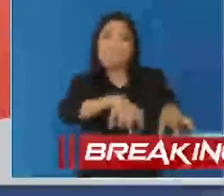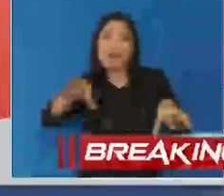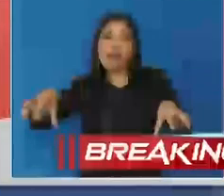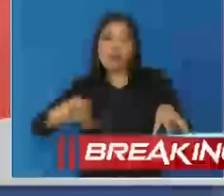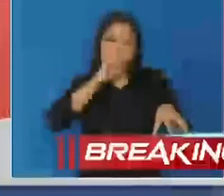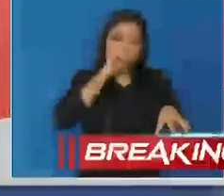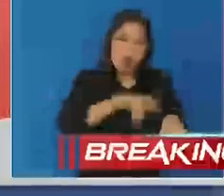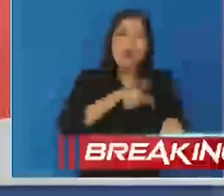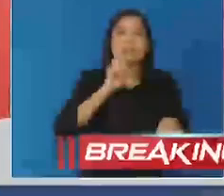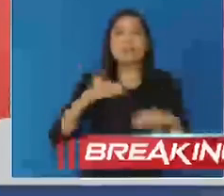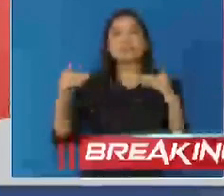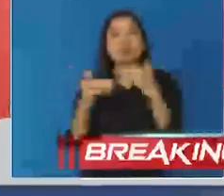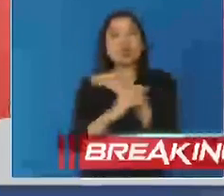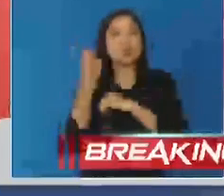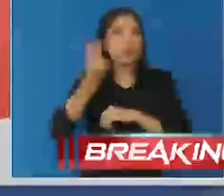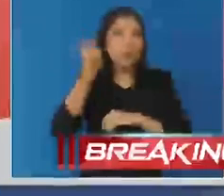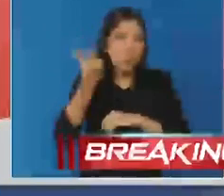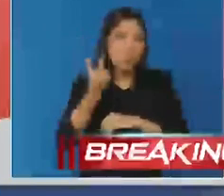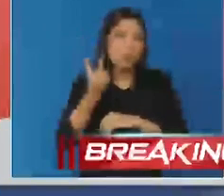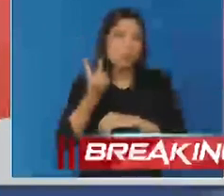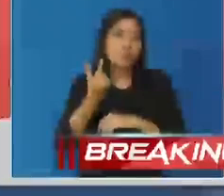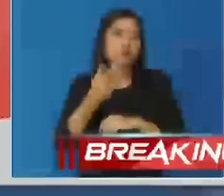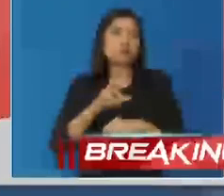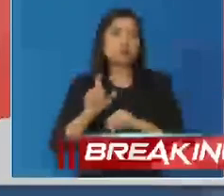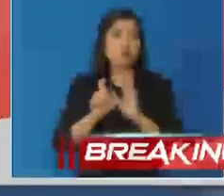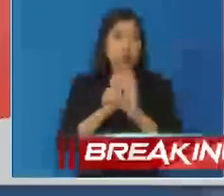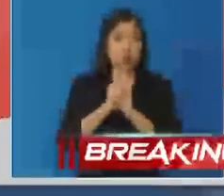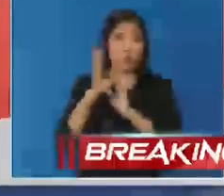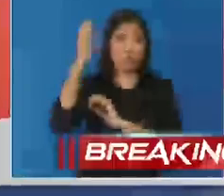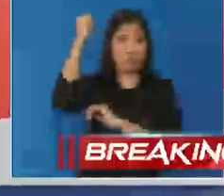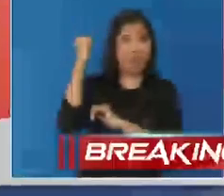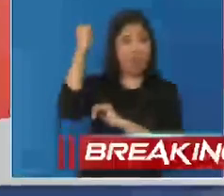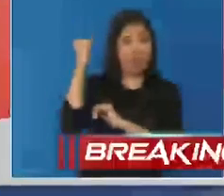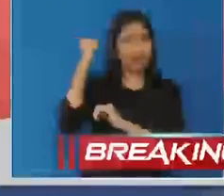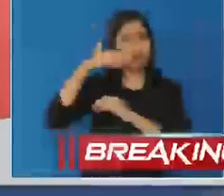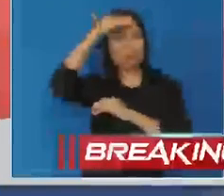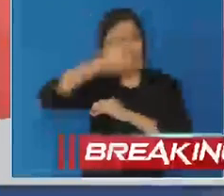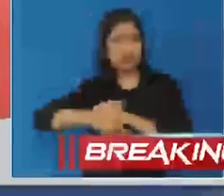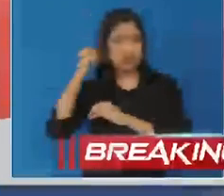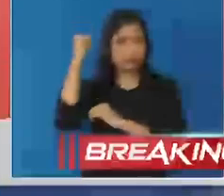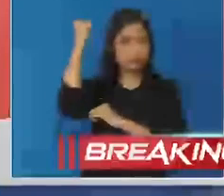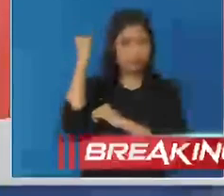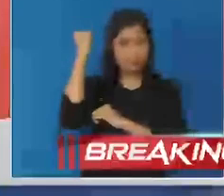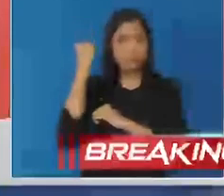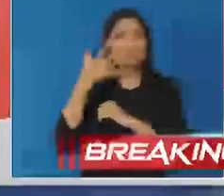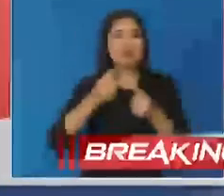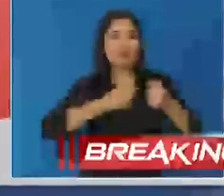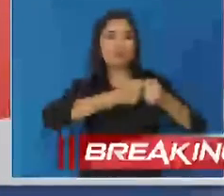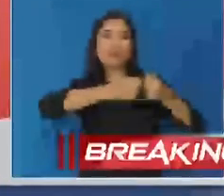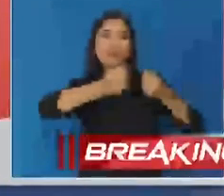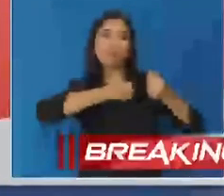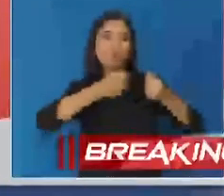dalam kendaraan angkutan massal misalnya adalah pegangan pada saat berdiri kemudian pintu